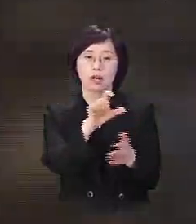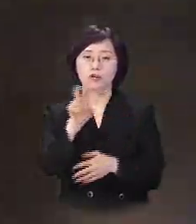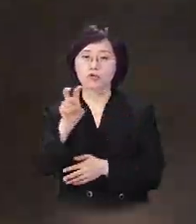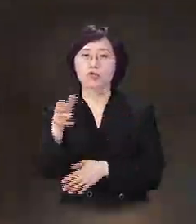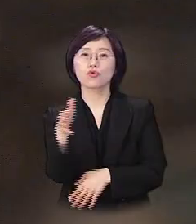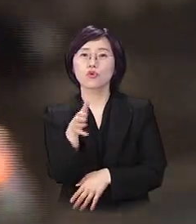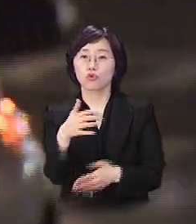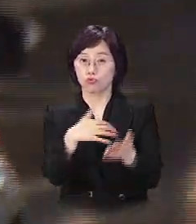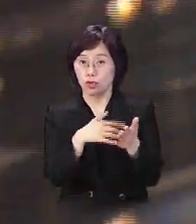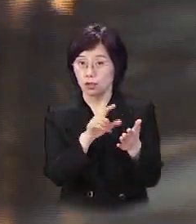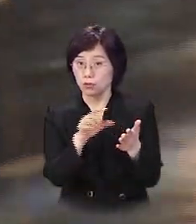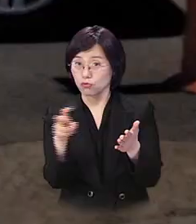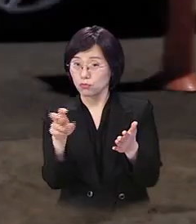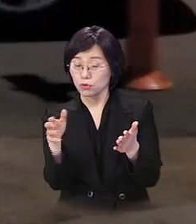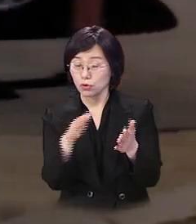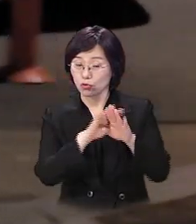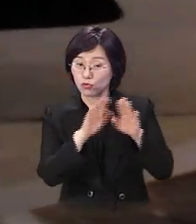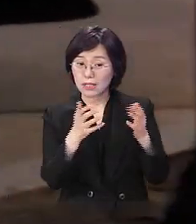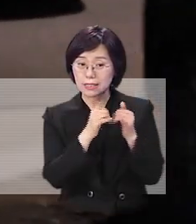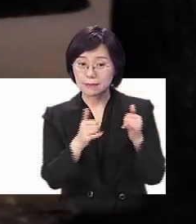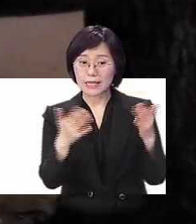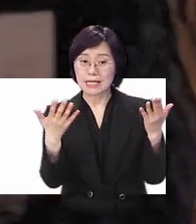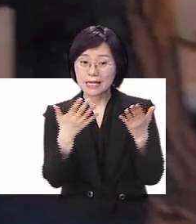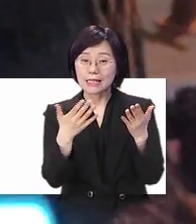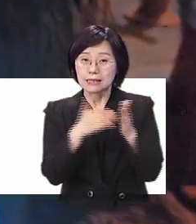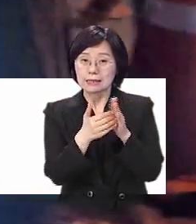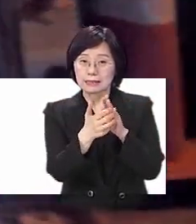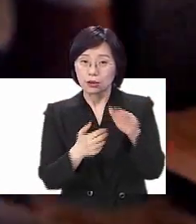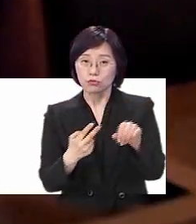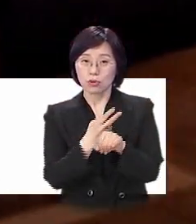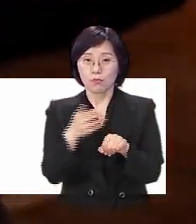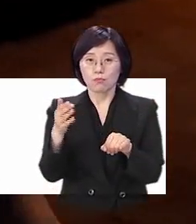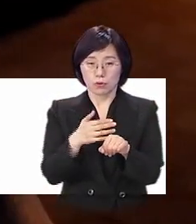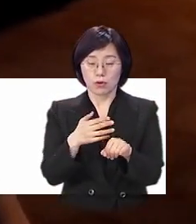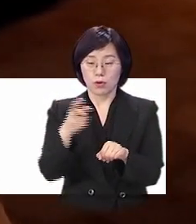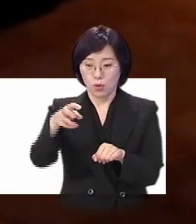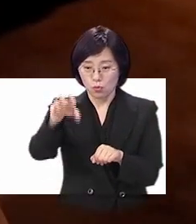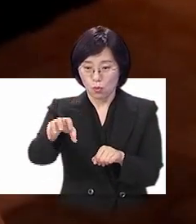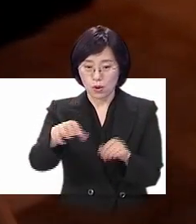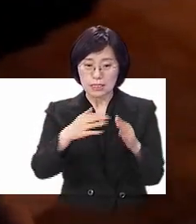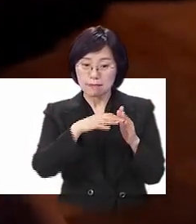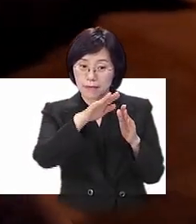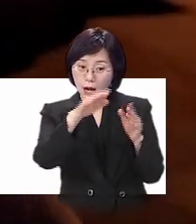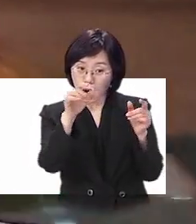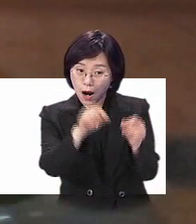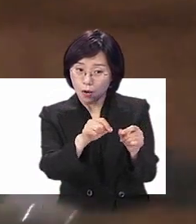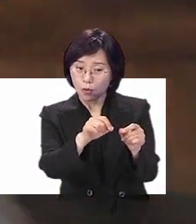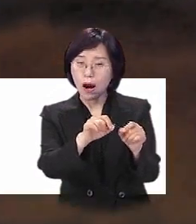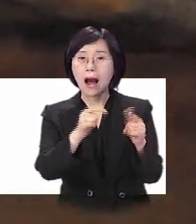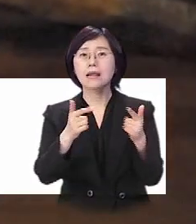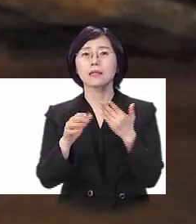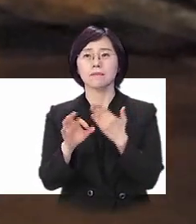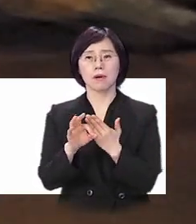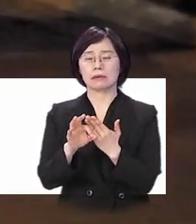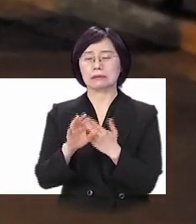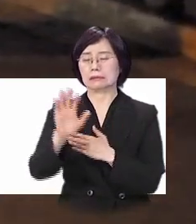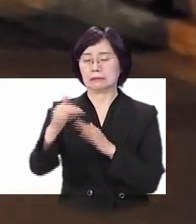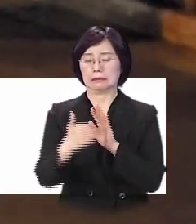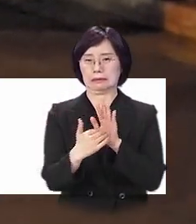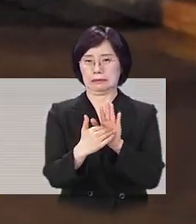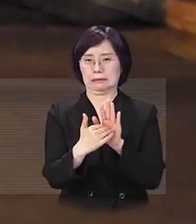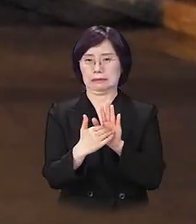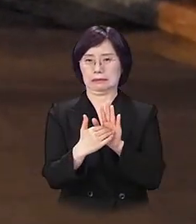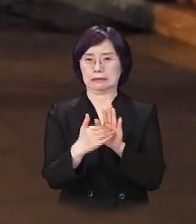20대 정도. 주간 근무자들이 퇴근 2시간 전부터 차고지나 퇴근길 방향이 아닌 콜은 배차를 거부하는